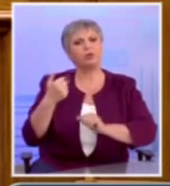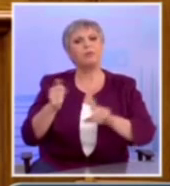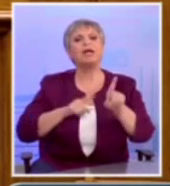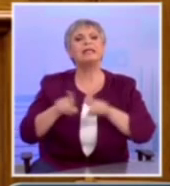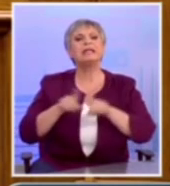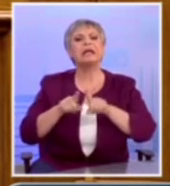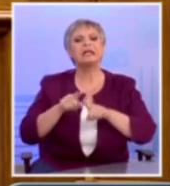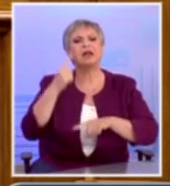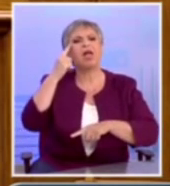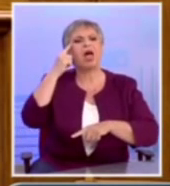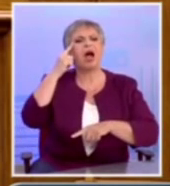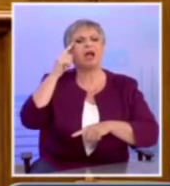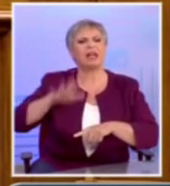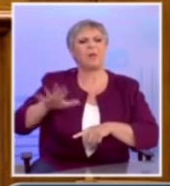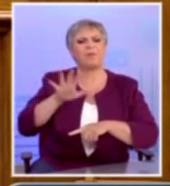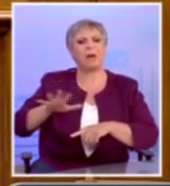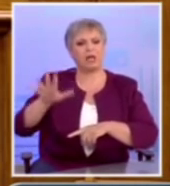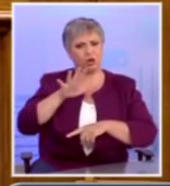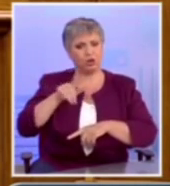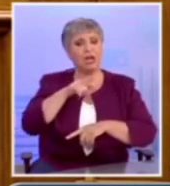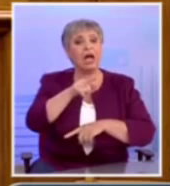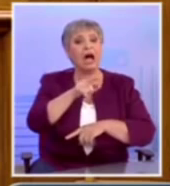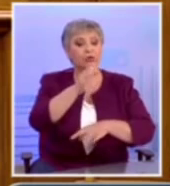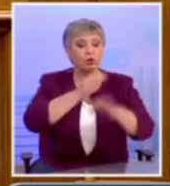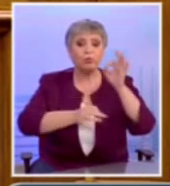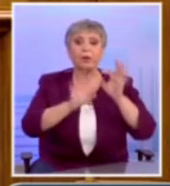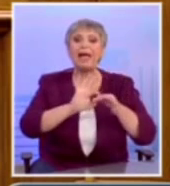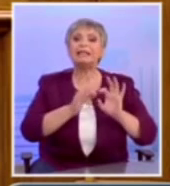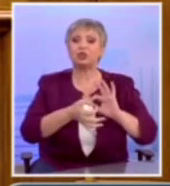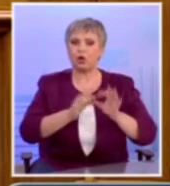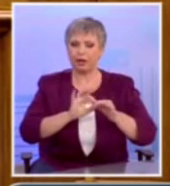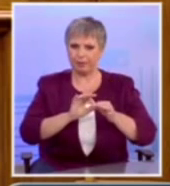την Ασία μου είπε την εξής ιστορία. Ότι